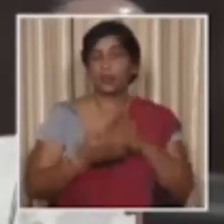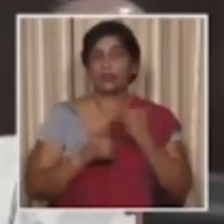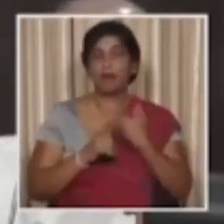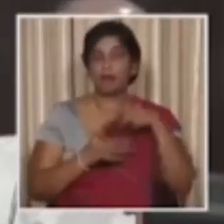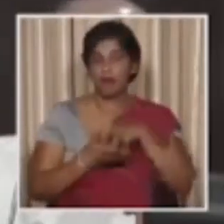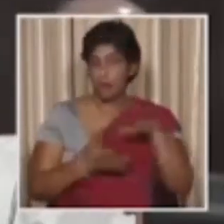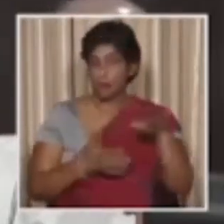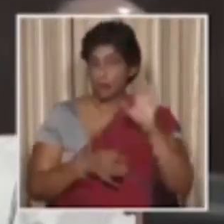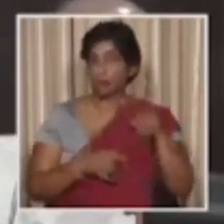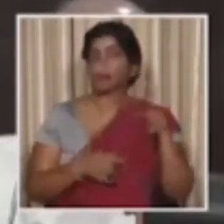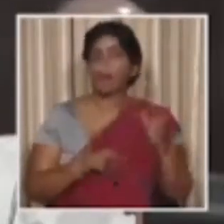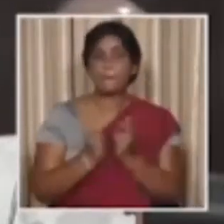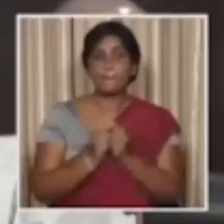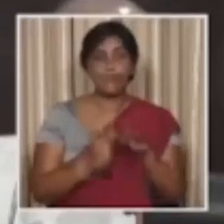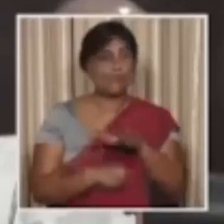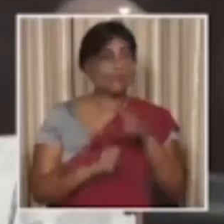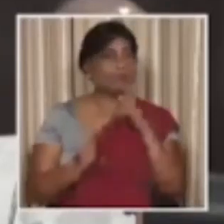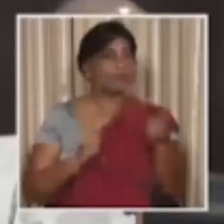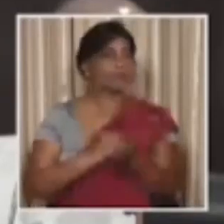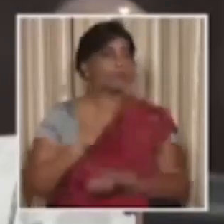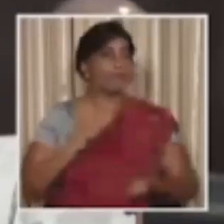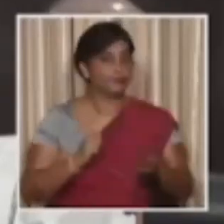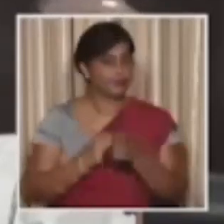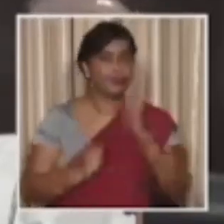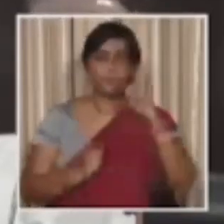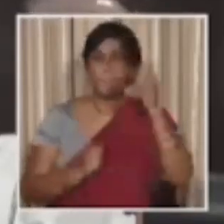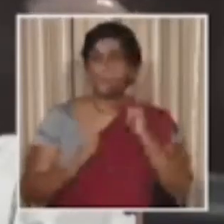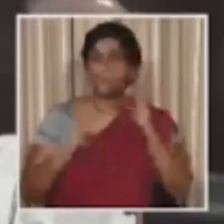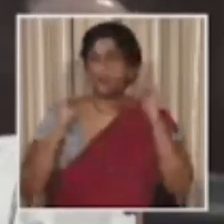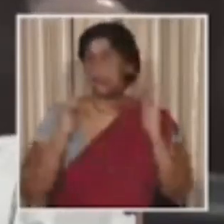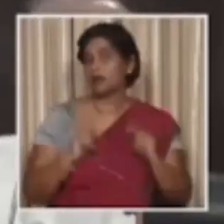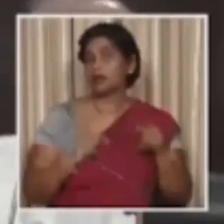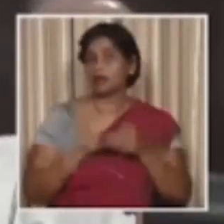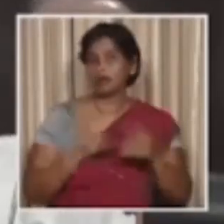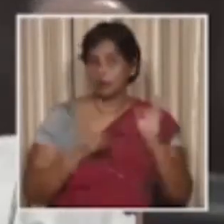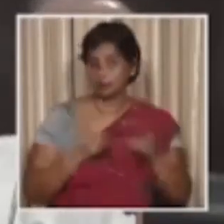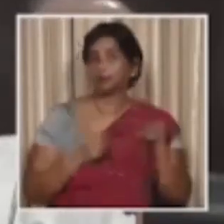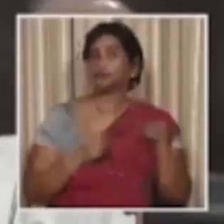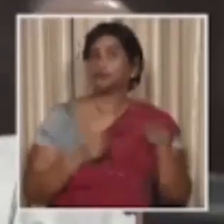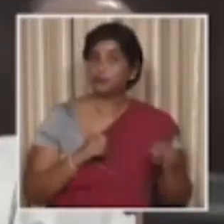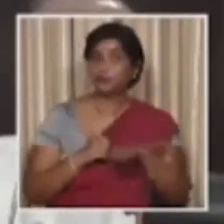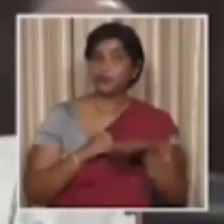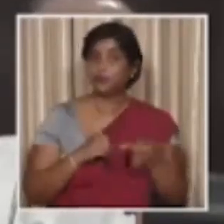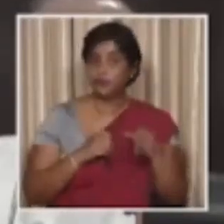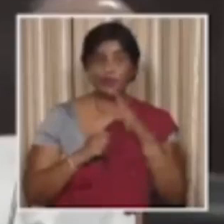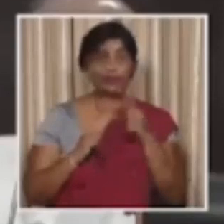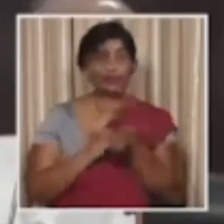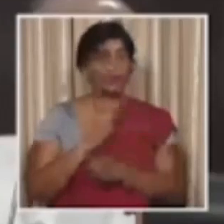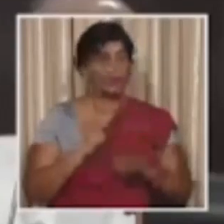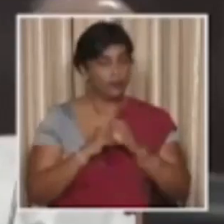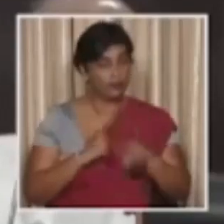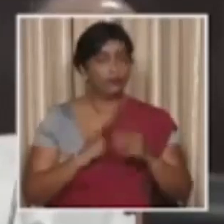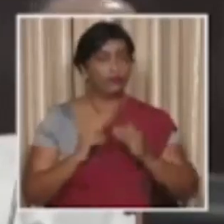කලාපයේ ප්‍රදේශයේ මඩ ඉඩම්වල වී වගාවේ ඵලදායිතාව ඉතා අඩු මට්ටමක පවතිනවා එම ඉඩම්වල වී